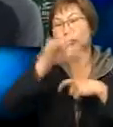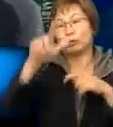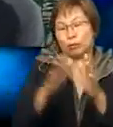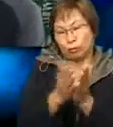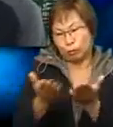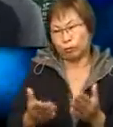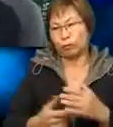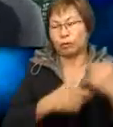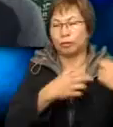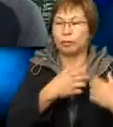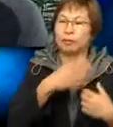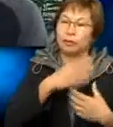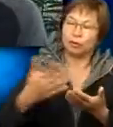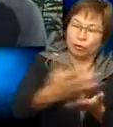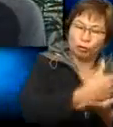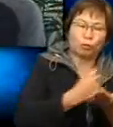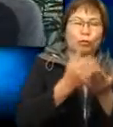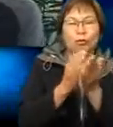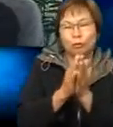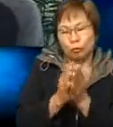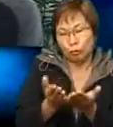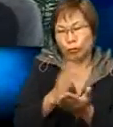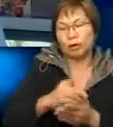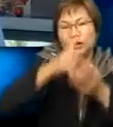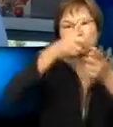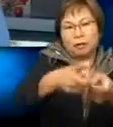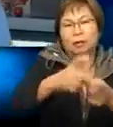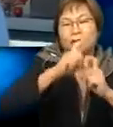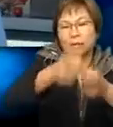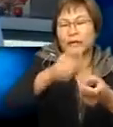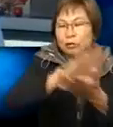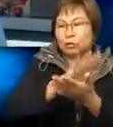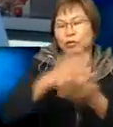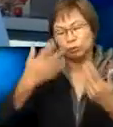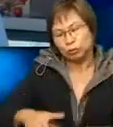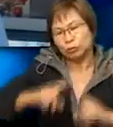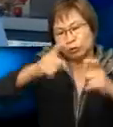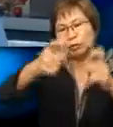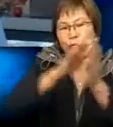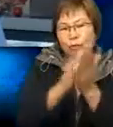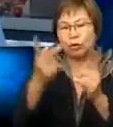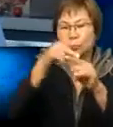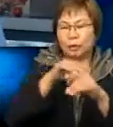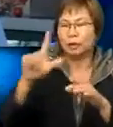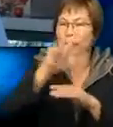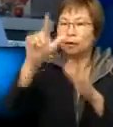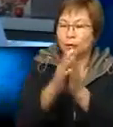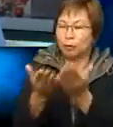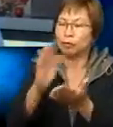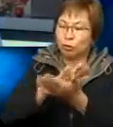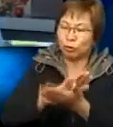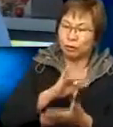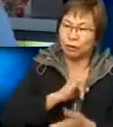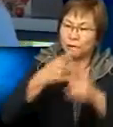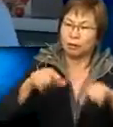buku. Kak Atik kumpul dan sumbangkan kepada sekolah. Saya pun pernah juga menyumbangkan buku kepada perpustakaan sekolah